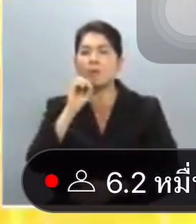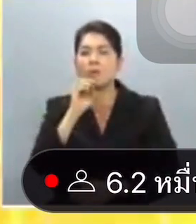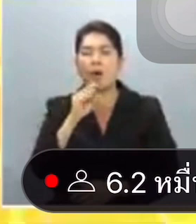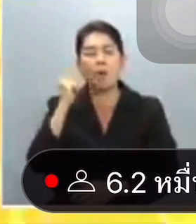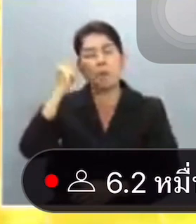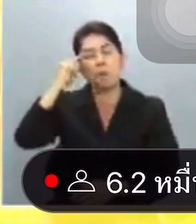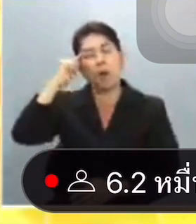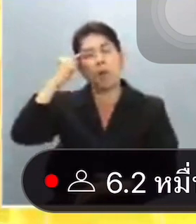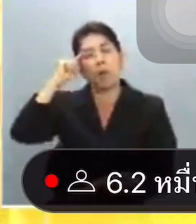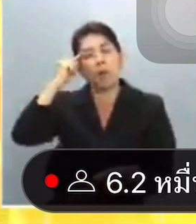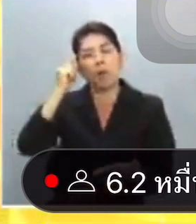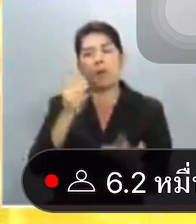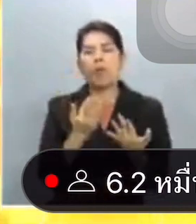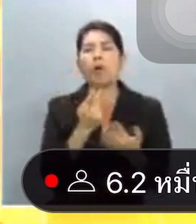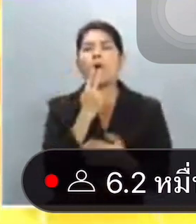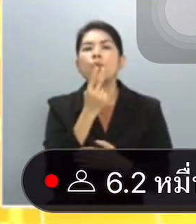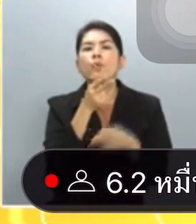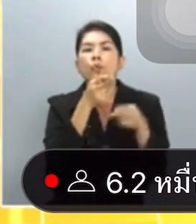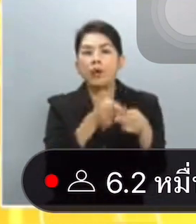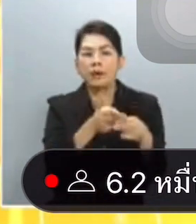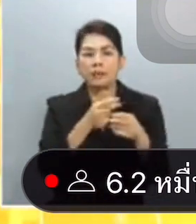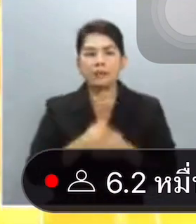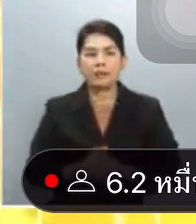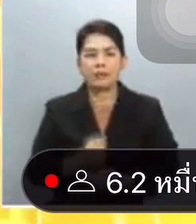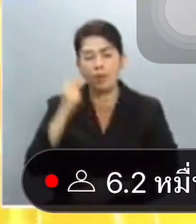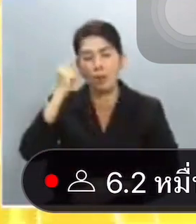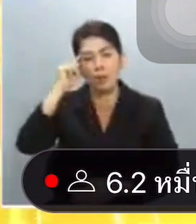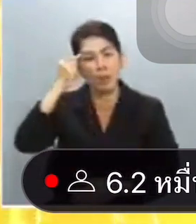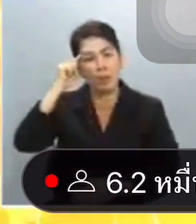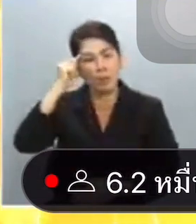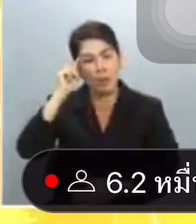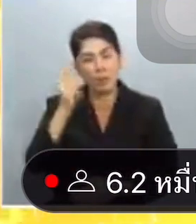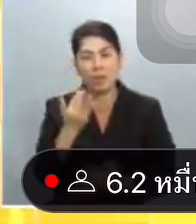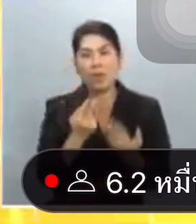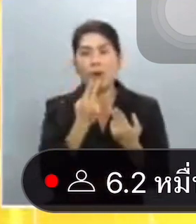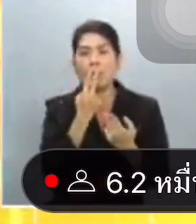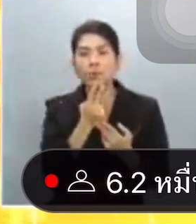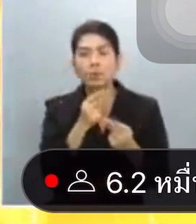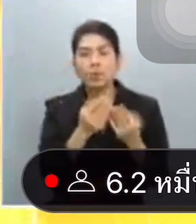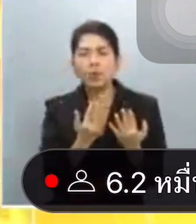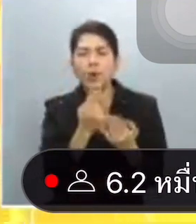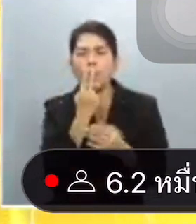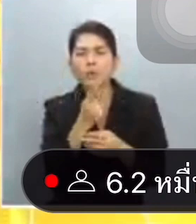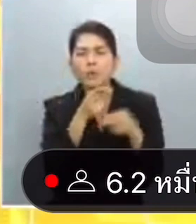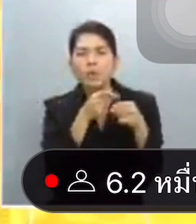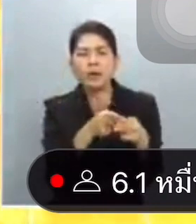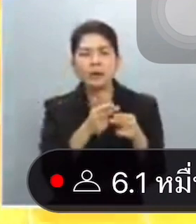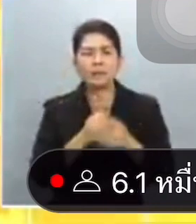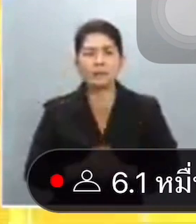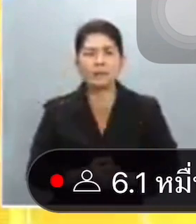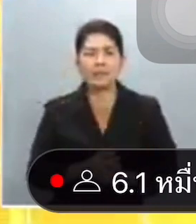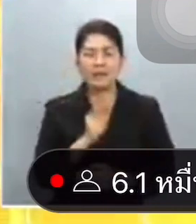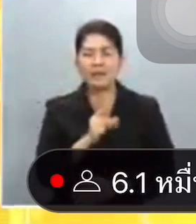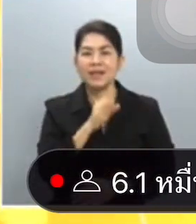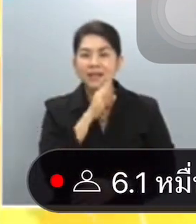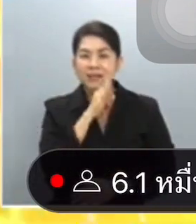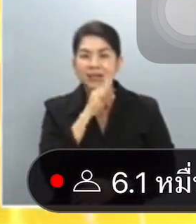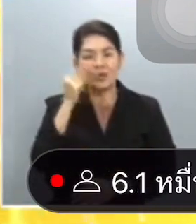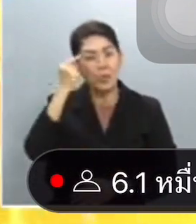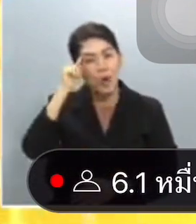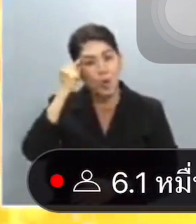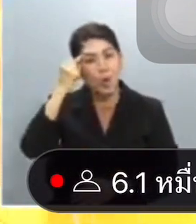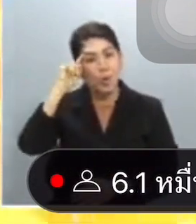ก็แล้วกันไม่รู้ไม่รู้รอดูเองก็แล้วกันปกติจะมีไม่รู้ไม่รู้ไม่รู้อันนี้ไม่รู้ไม่รู้